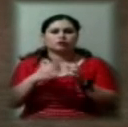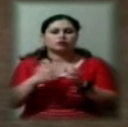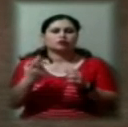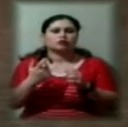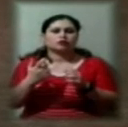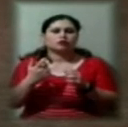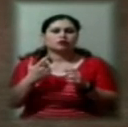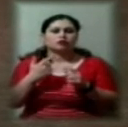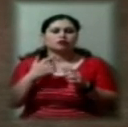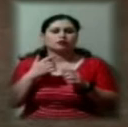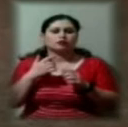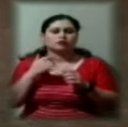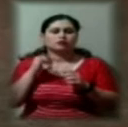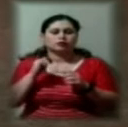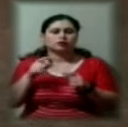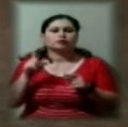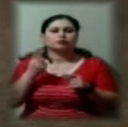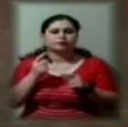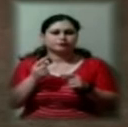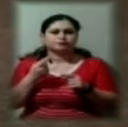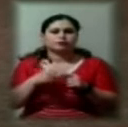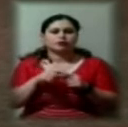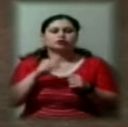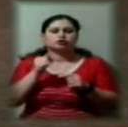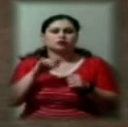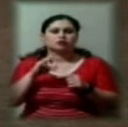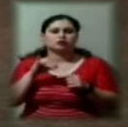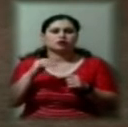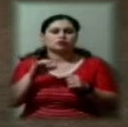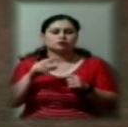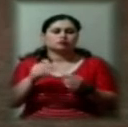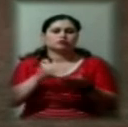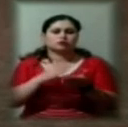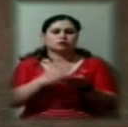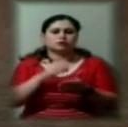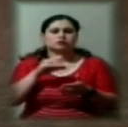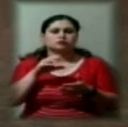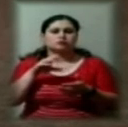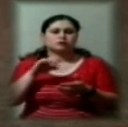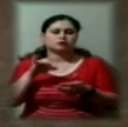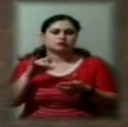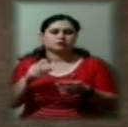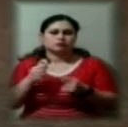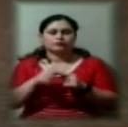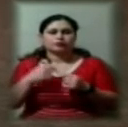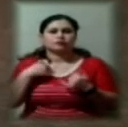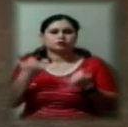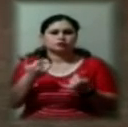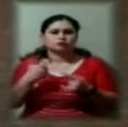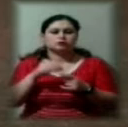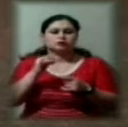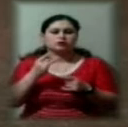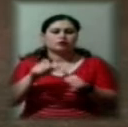Херсона. І тому в штатний розклад введена ставка медсестрі. Ми знаходимося на сьогоднішній момент в стадії оформлення